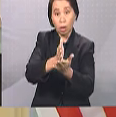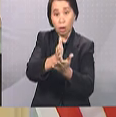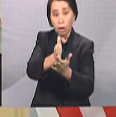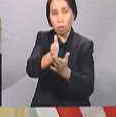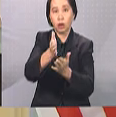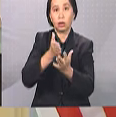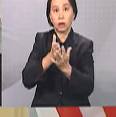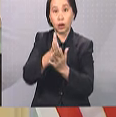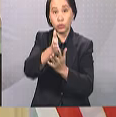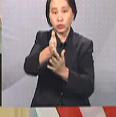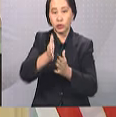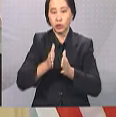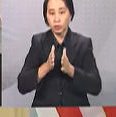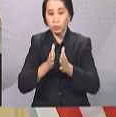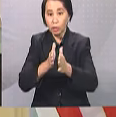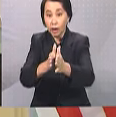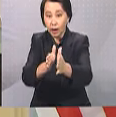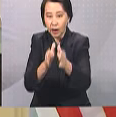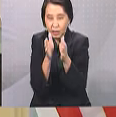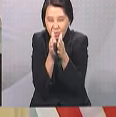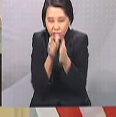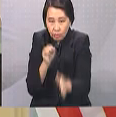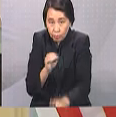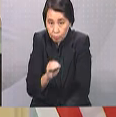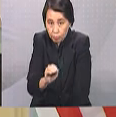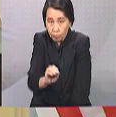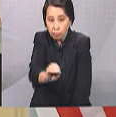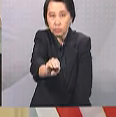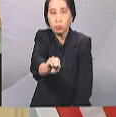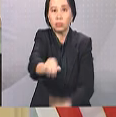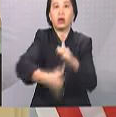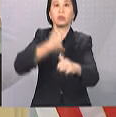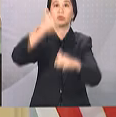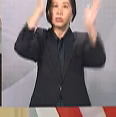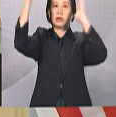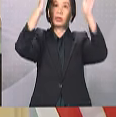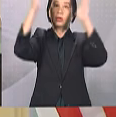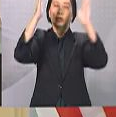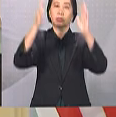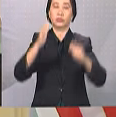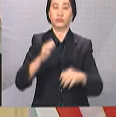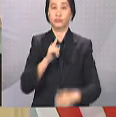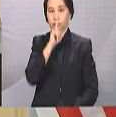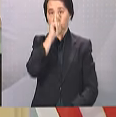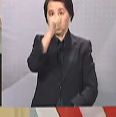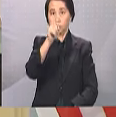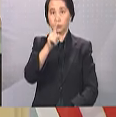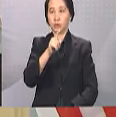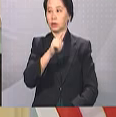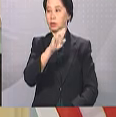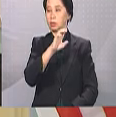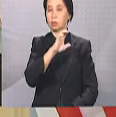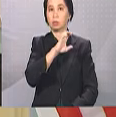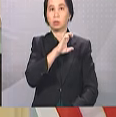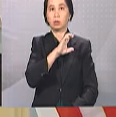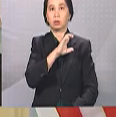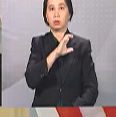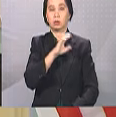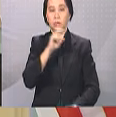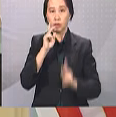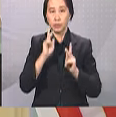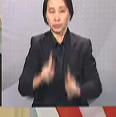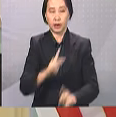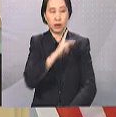lorong-lorong tikus di seluruh negara. Sebenarnya pihak berkuasa telah pun mengenal